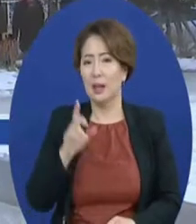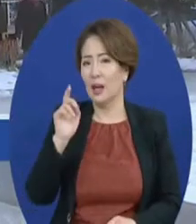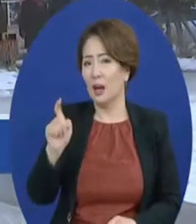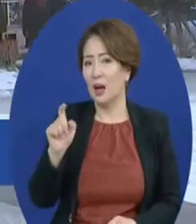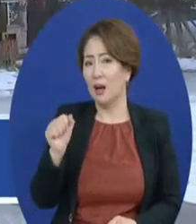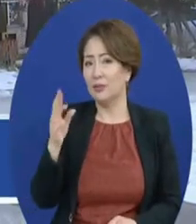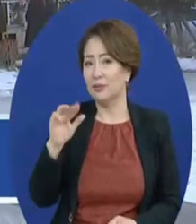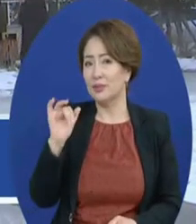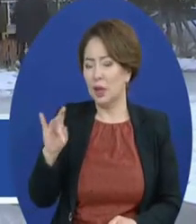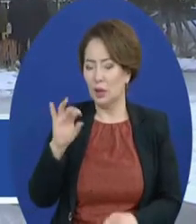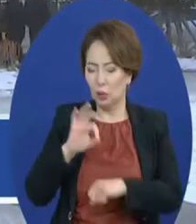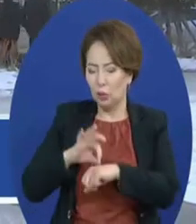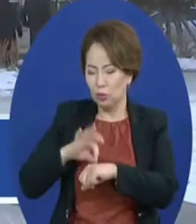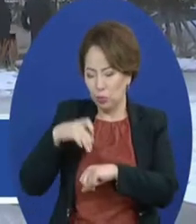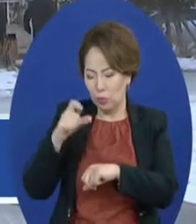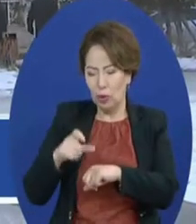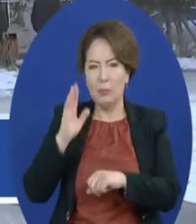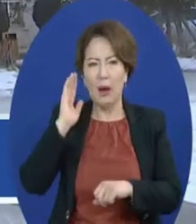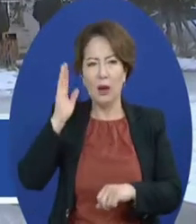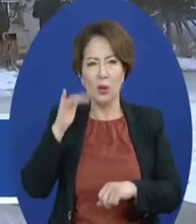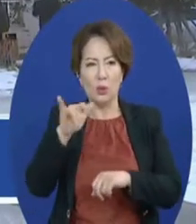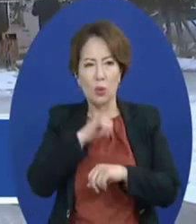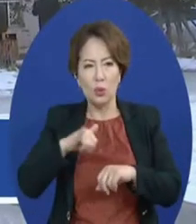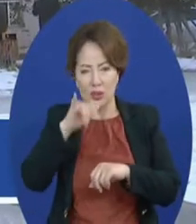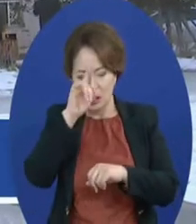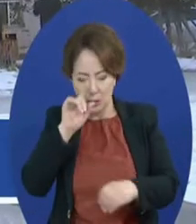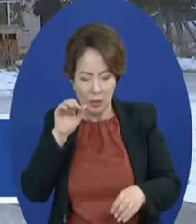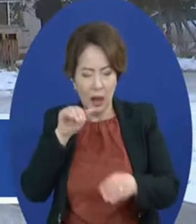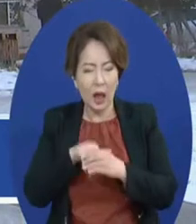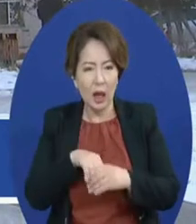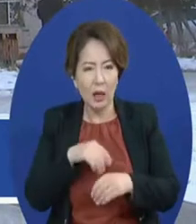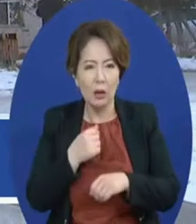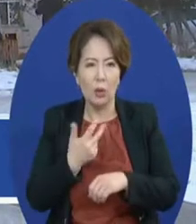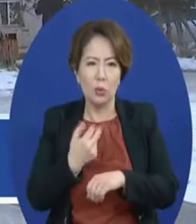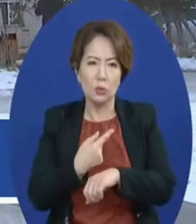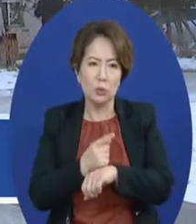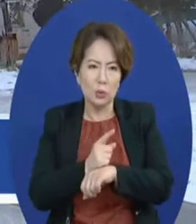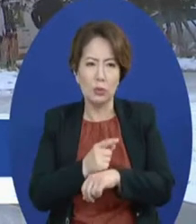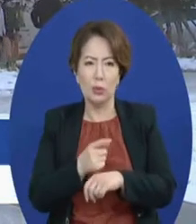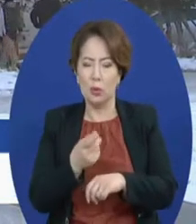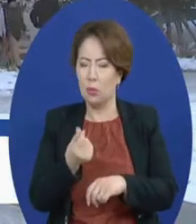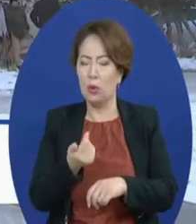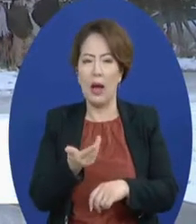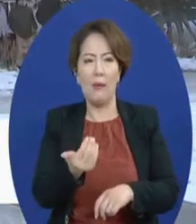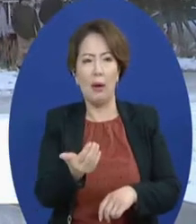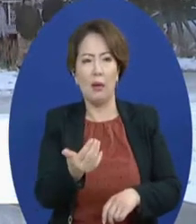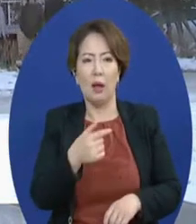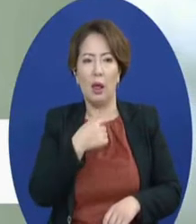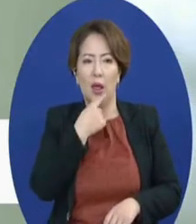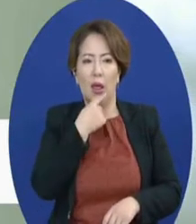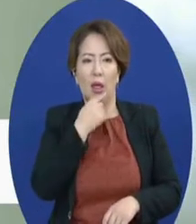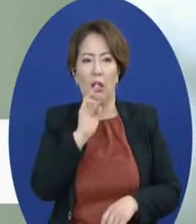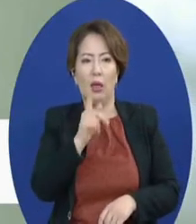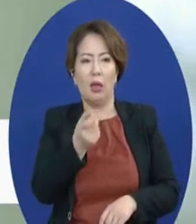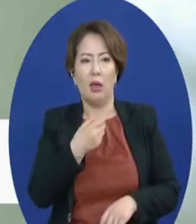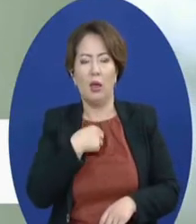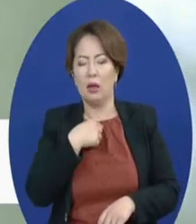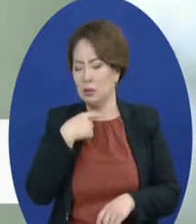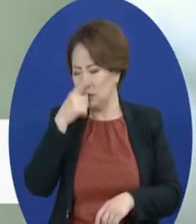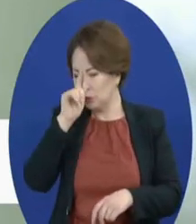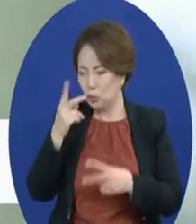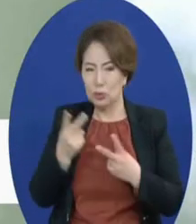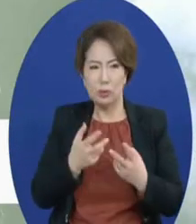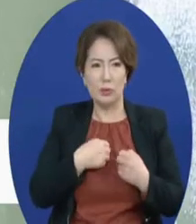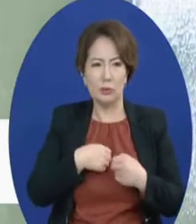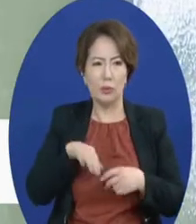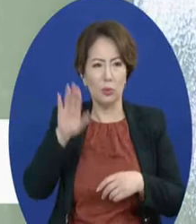Хавдраар өвчилж шаналсан иргэн хаа холоос улсын эмнэлэг бараадаж ирээд хагассаг хүрэхгүй хугацаанд мөнгө олж иргэсэн эмчийн хатуу үгнээс болж эмчилгээ